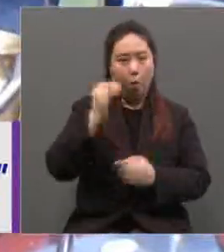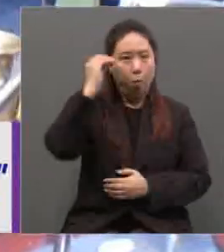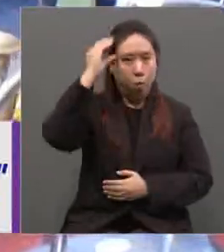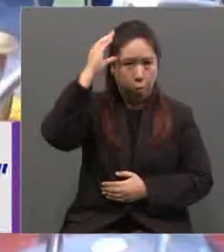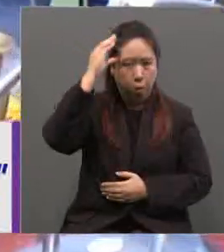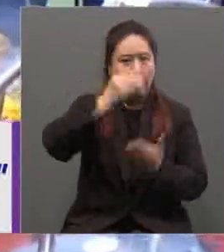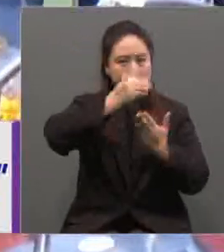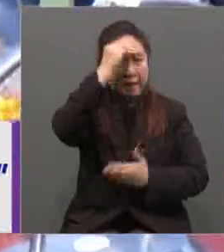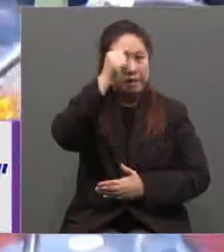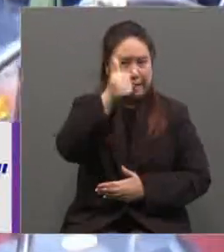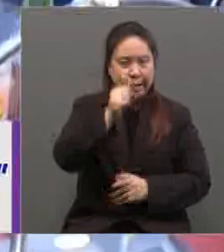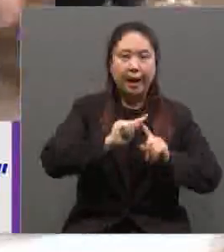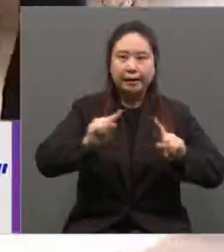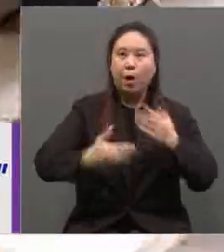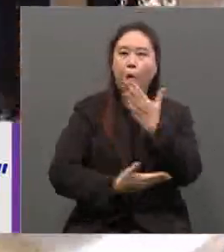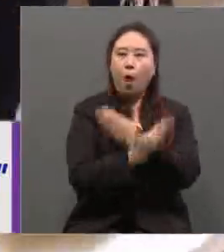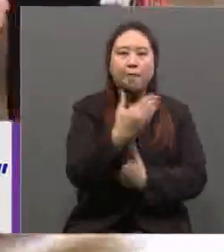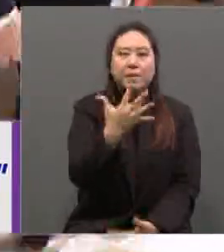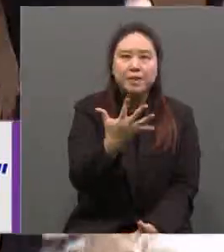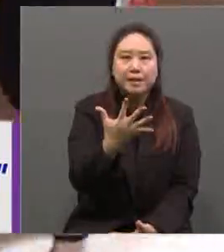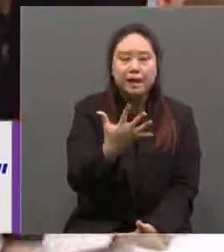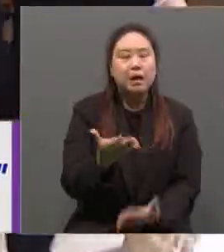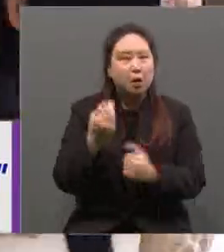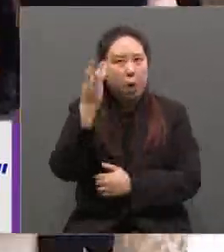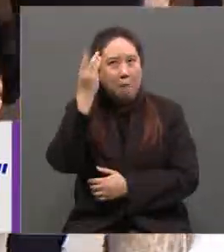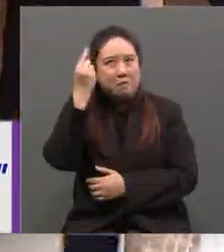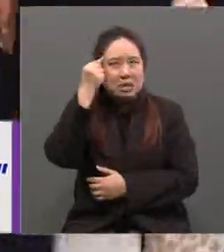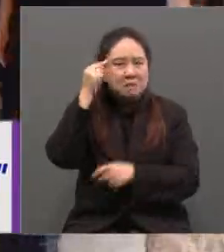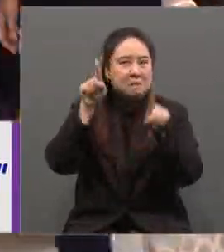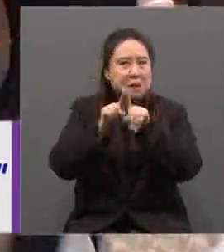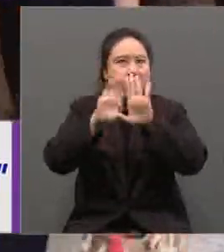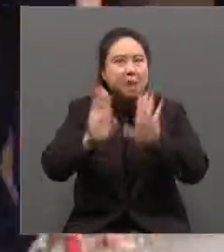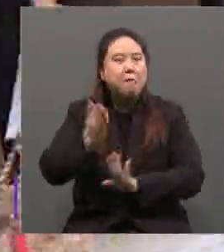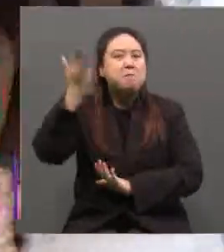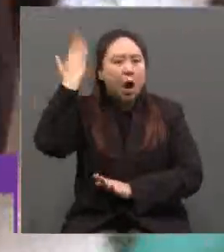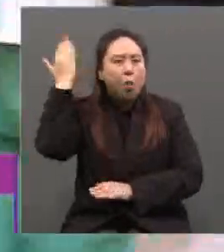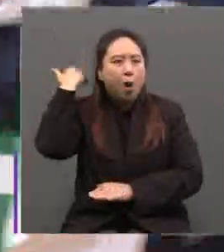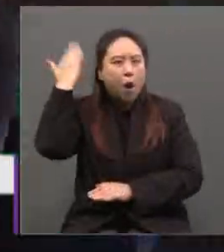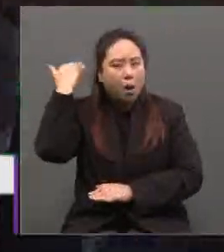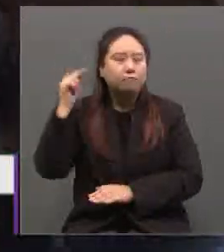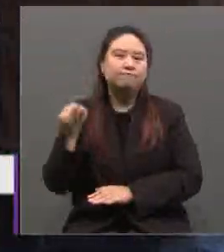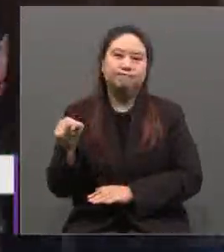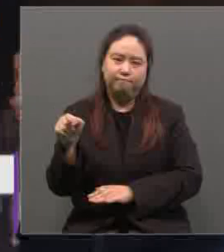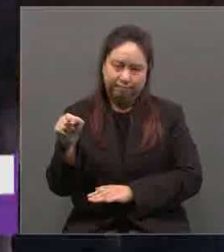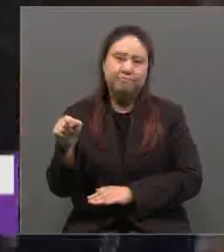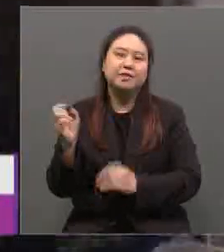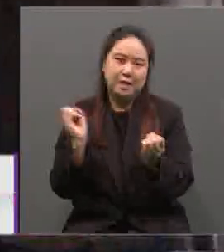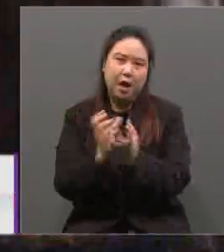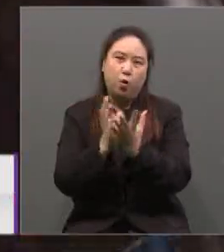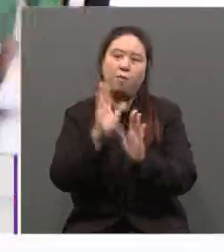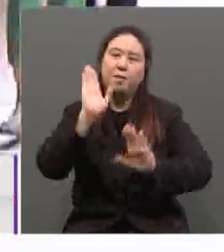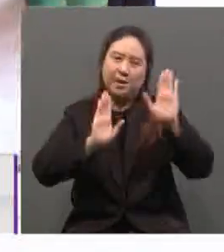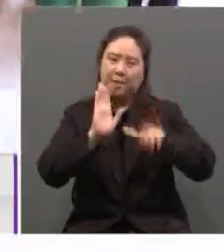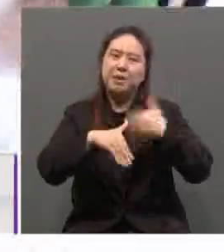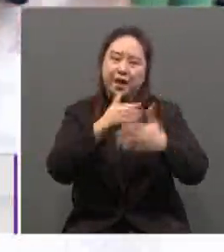ากเพียงแต่ไม่มีโอกาสดังนั้นทัศนคติแบบเก่าคือทัศนคติอนุรักษ์นิยมมีผลในกระบวนการพัฒนาประชา